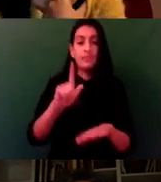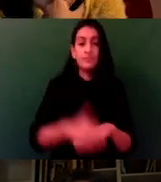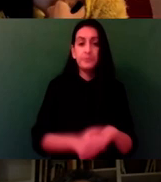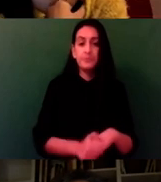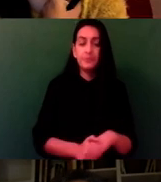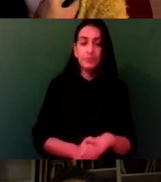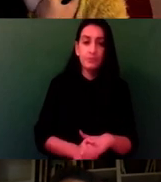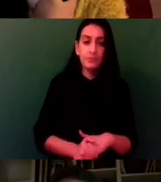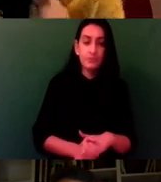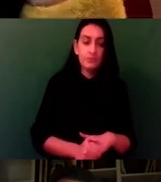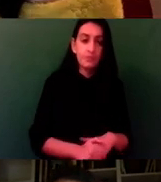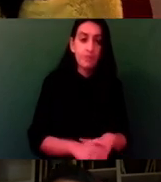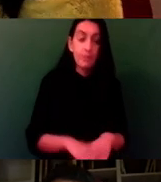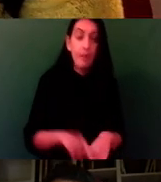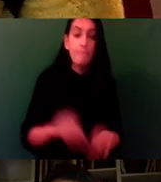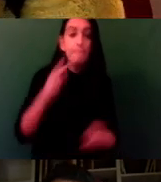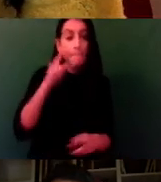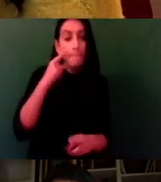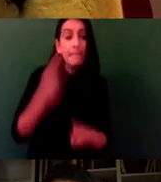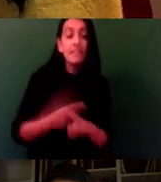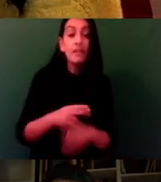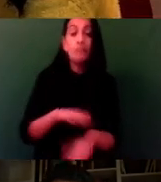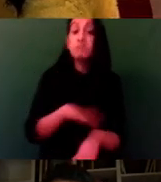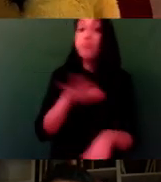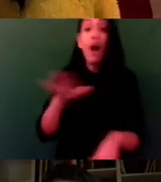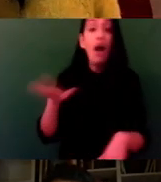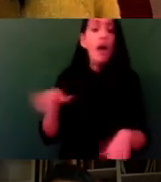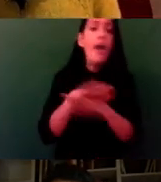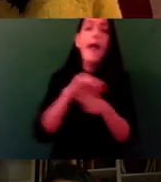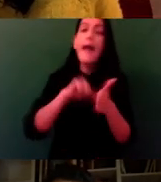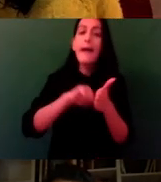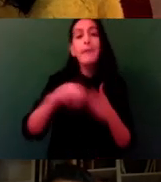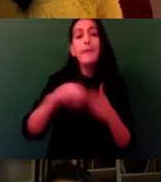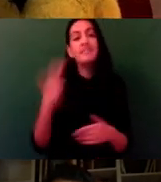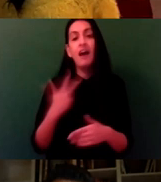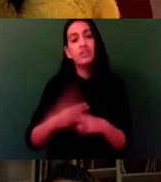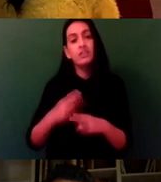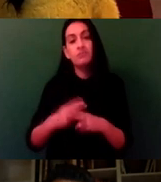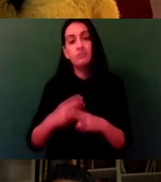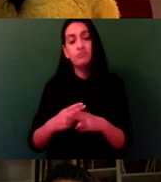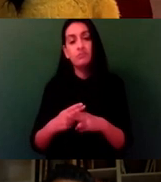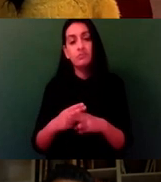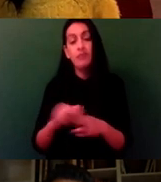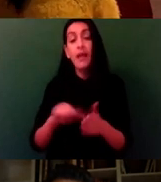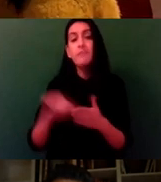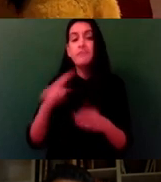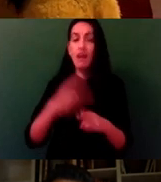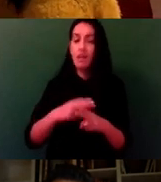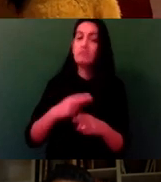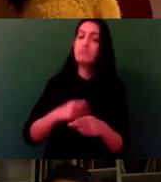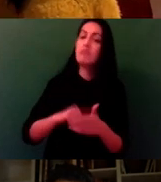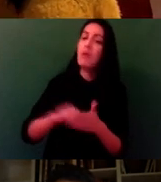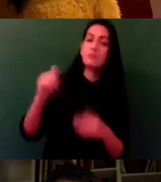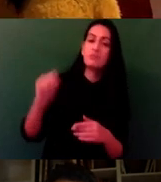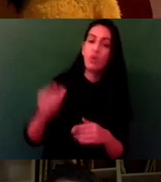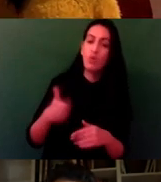her şey acil mesela. Yani bu tamam, hani her idarenin, her yerel yönetimin işte 4 yıllık bir süresi var